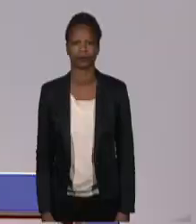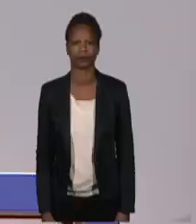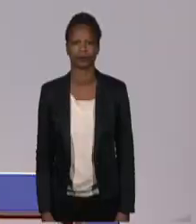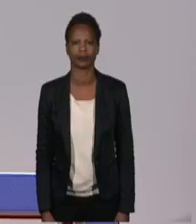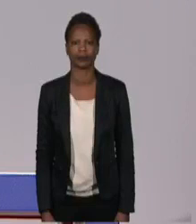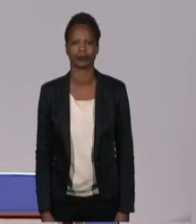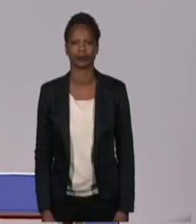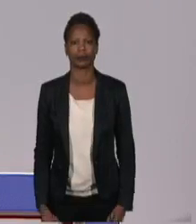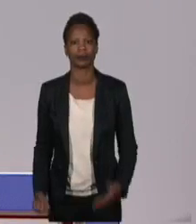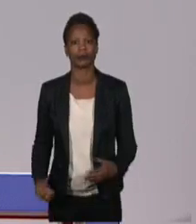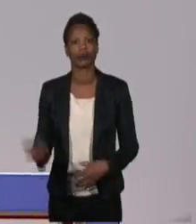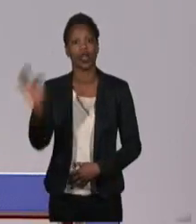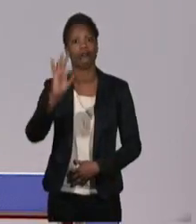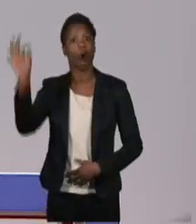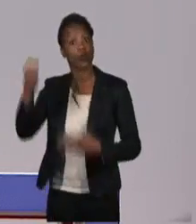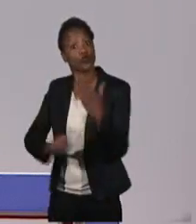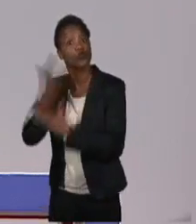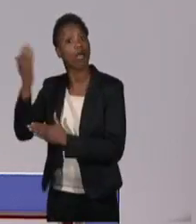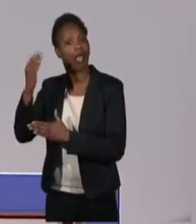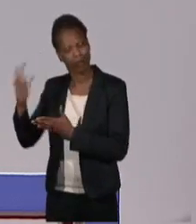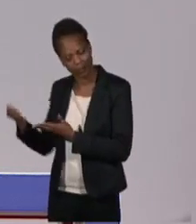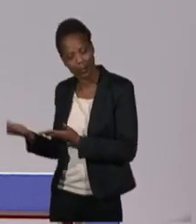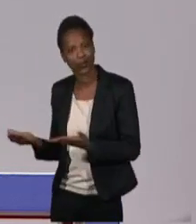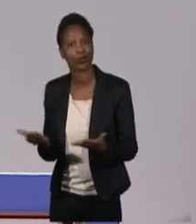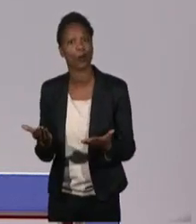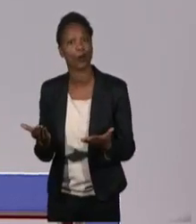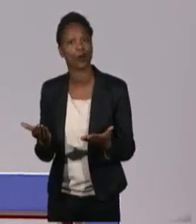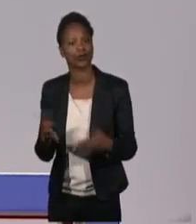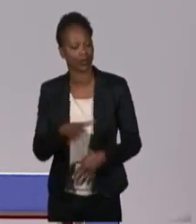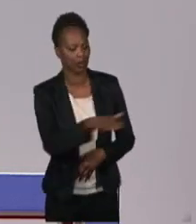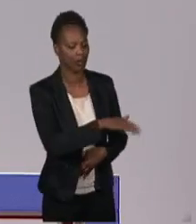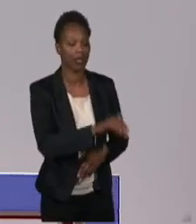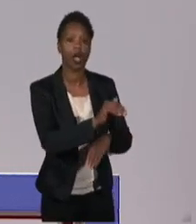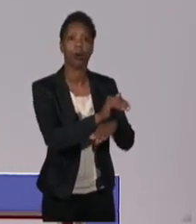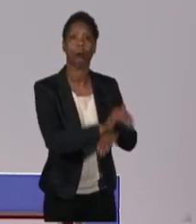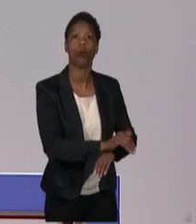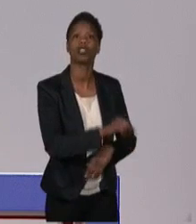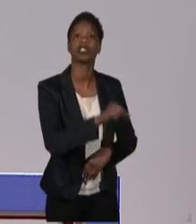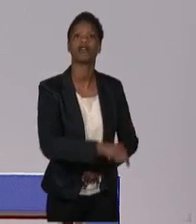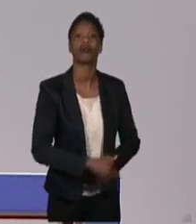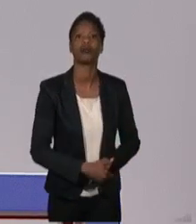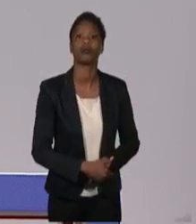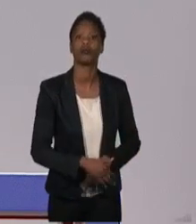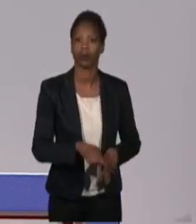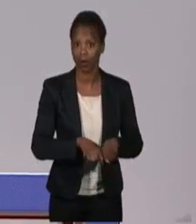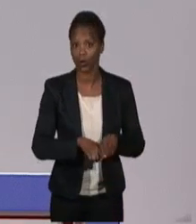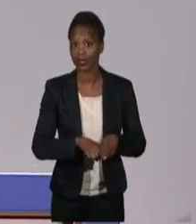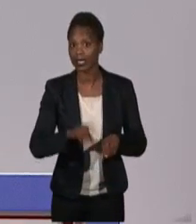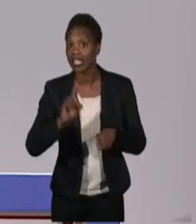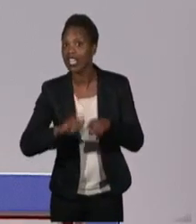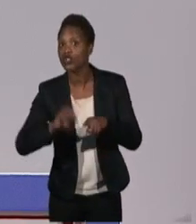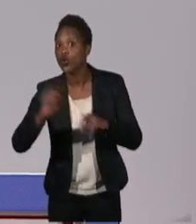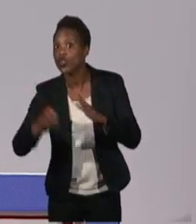Dans la nouvelle France que je vous propose, il y a ce que nous devons protéger, mais il y a aussi ce que nous devons